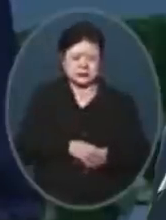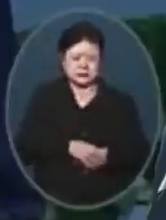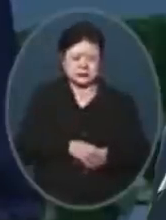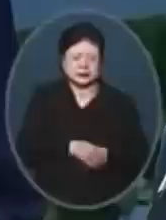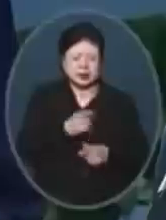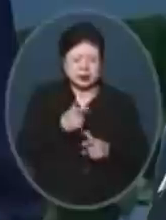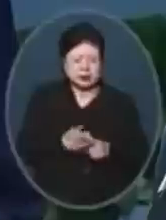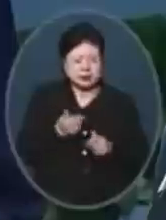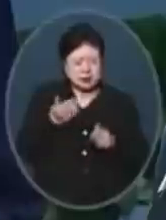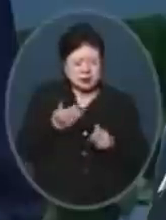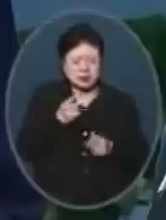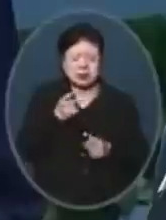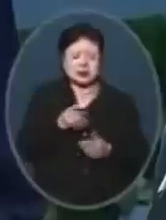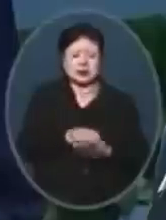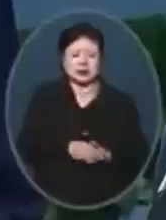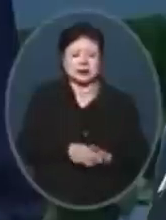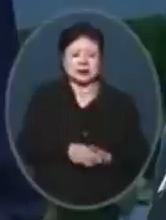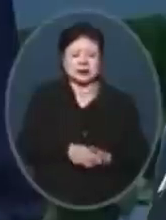예수님께서